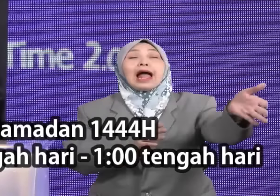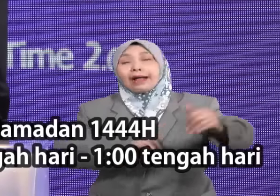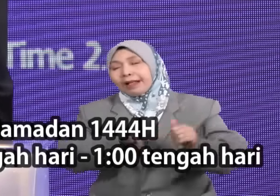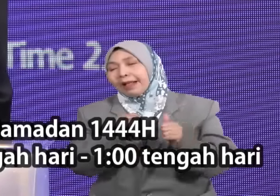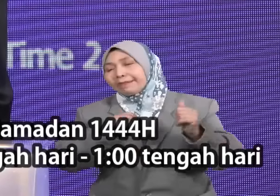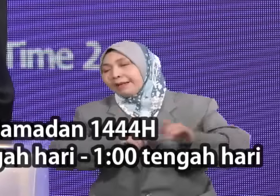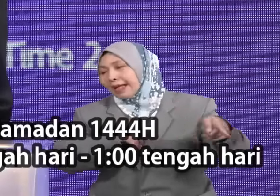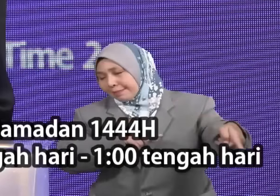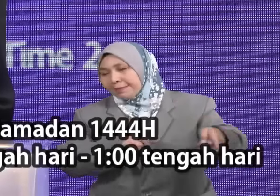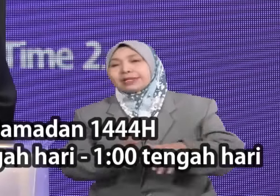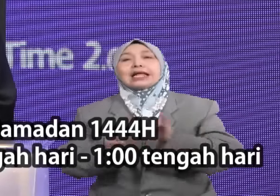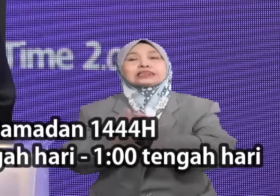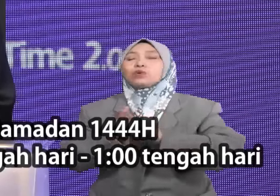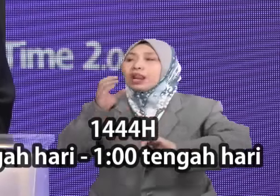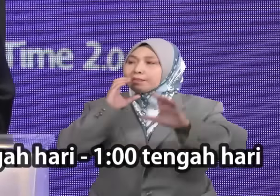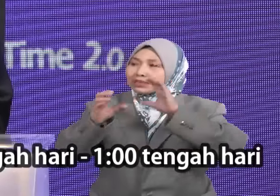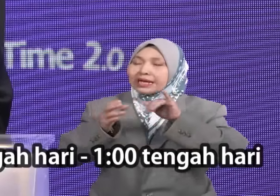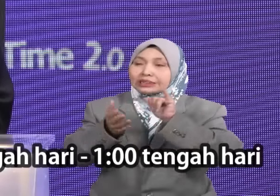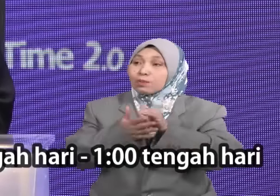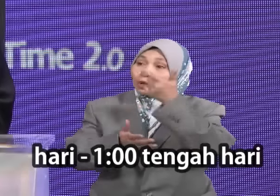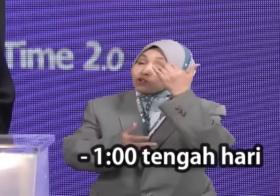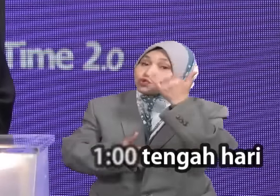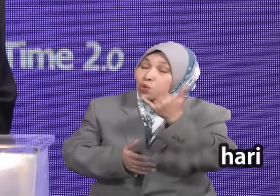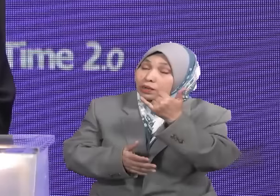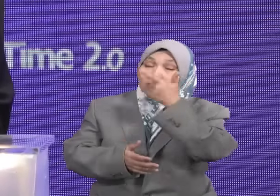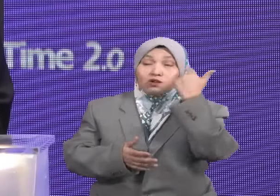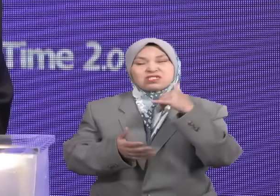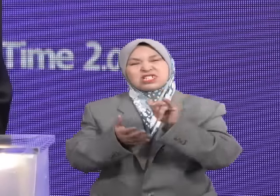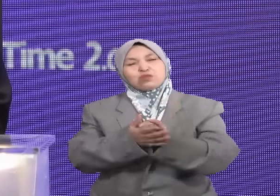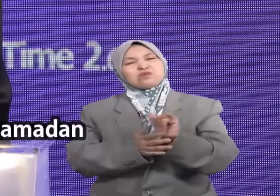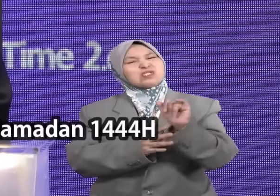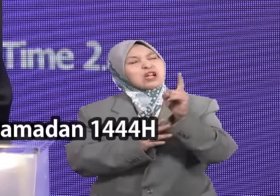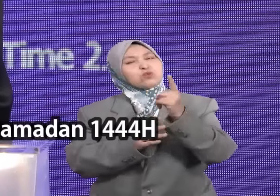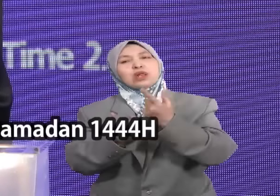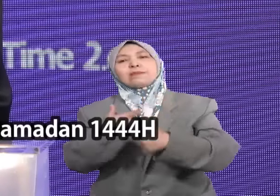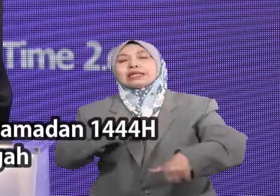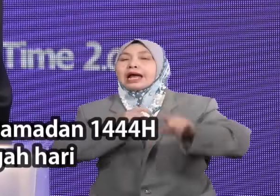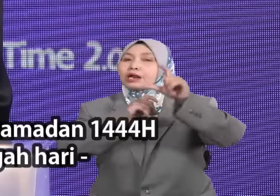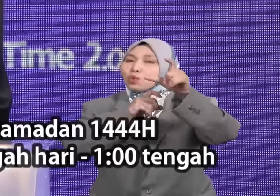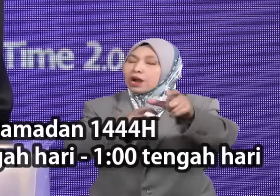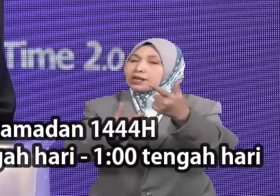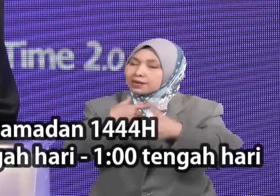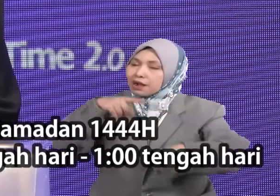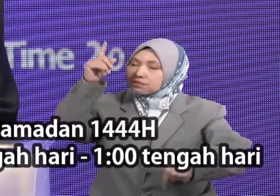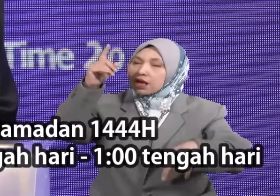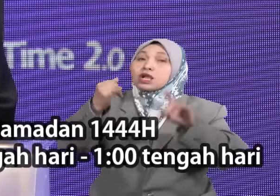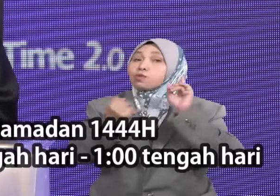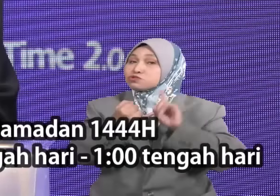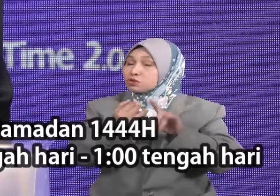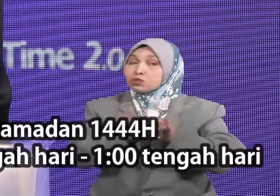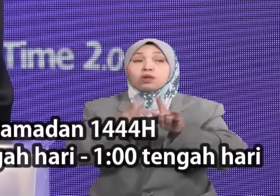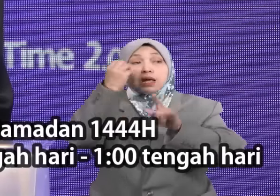conversation ataupun dialognya. Kerana apa? Kerana itu adalah satu daripada anugerah daripada Allah, sehingga kan di hujung itu Allah menyatakan